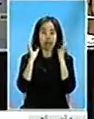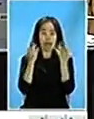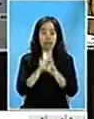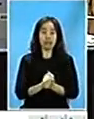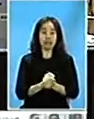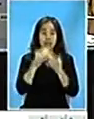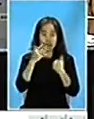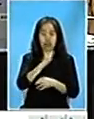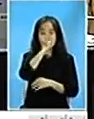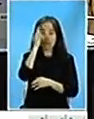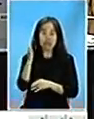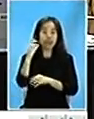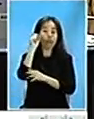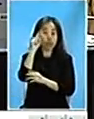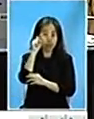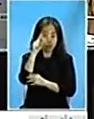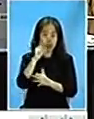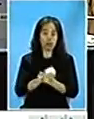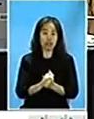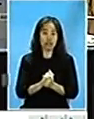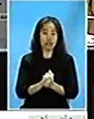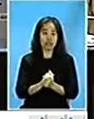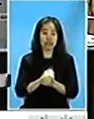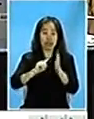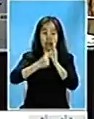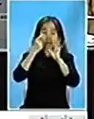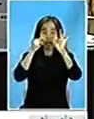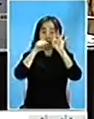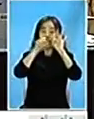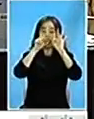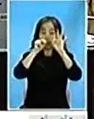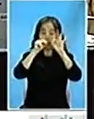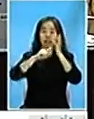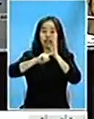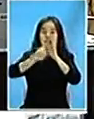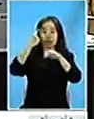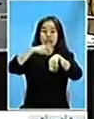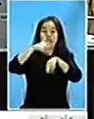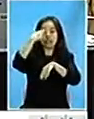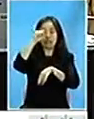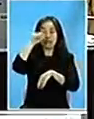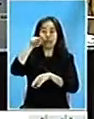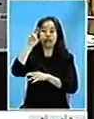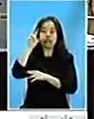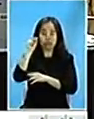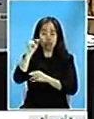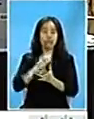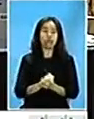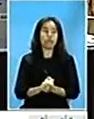ส่วนวันศุกร์นั้นแทนที่จะเริ่ม930เนี่ยก็ไปเริ่มที่